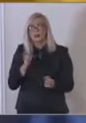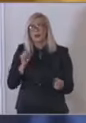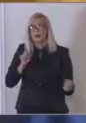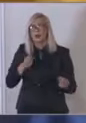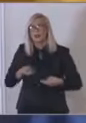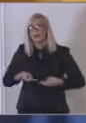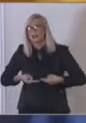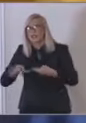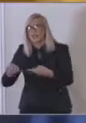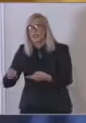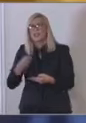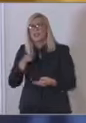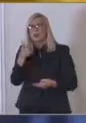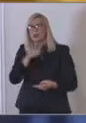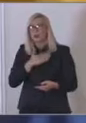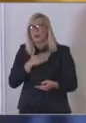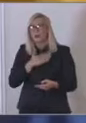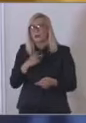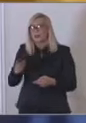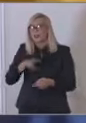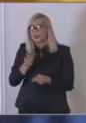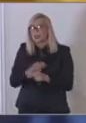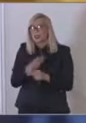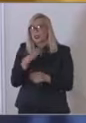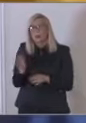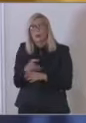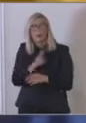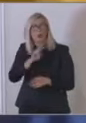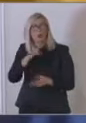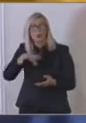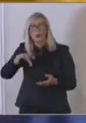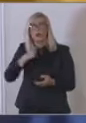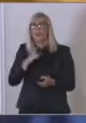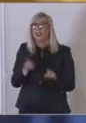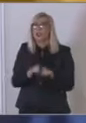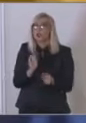po te i kalon atë edhe në fushën e shërbimeve, po edhe në komplementaritetin që